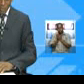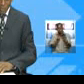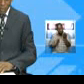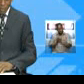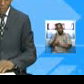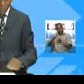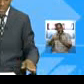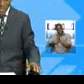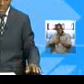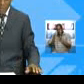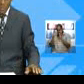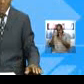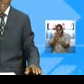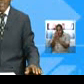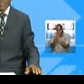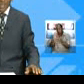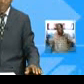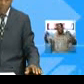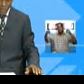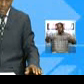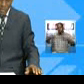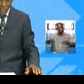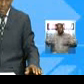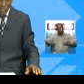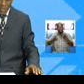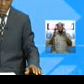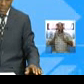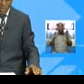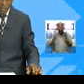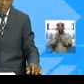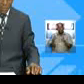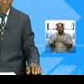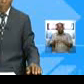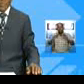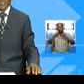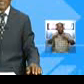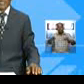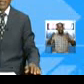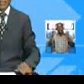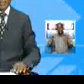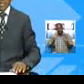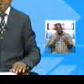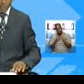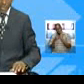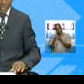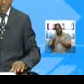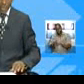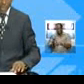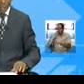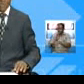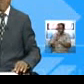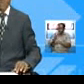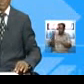amakulu g'ensonga mu bulambulukufu nga bwe zibaddewo. Alambudde emidaala okubadde ebintu eby'enjawulo ebibolesezza era